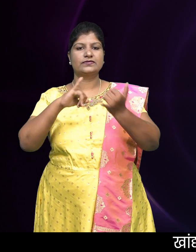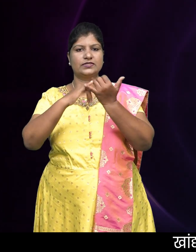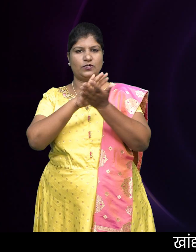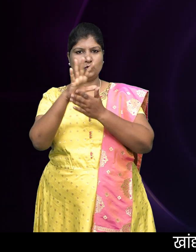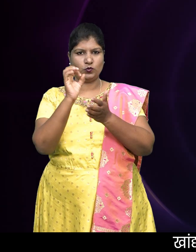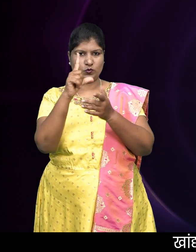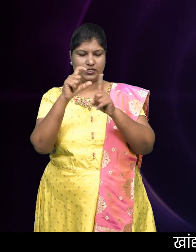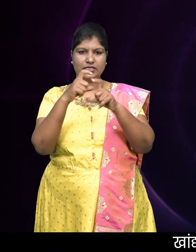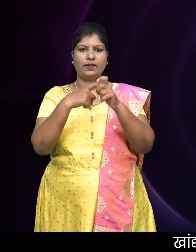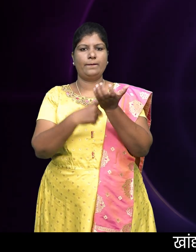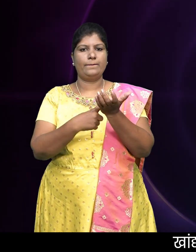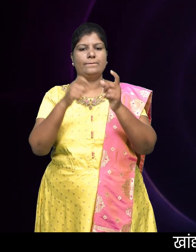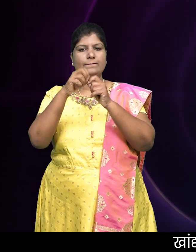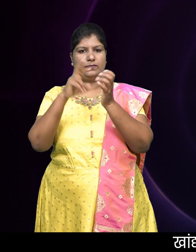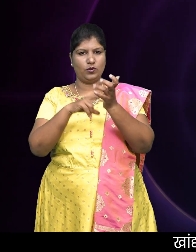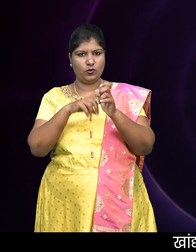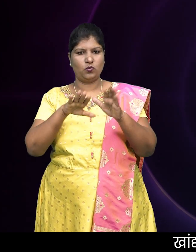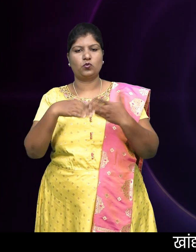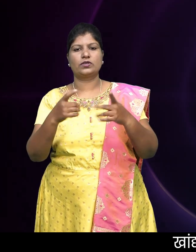खांद्याचे हाड किंवा पेक्टोरल हाड.